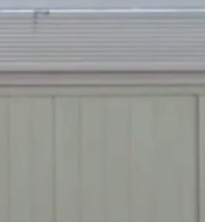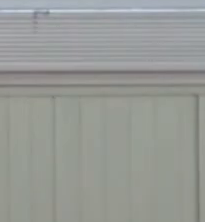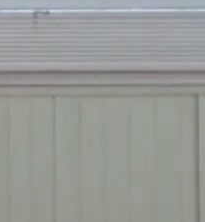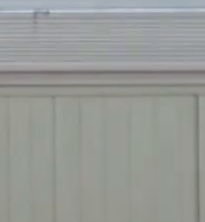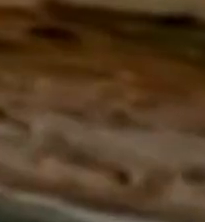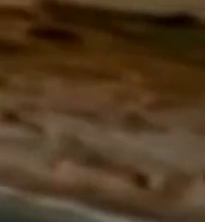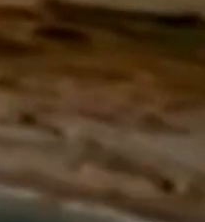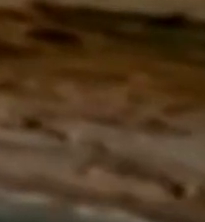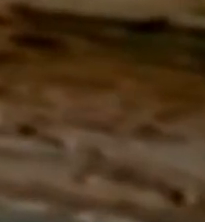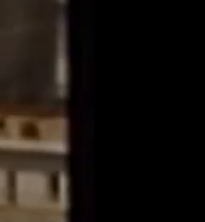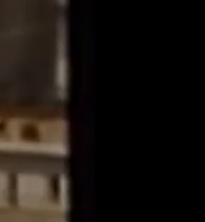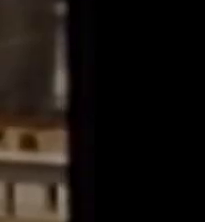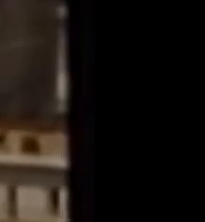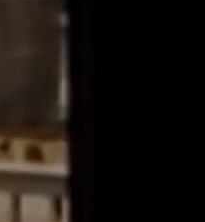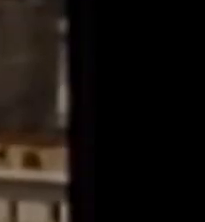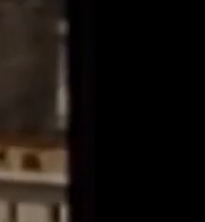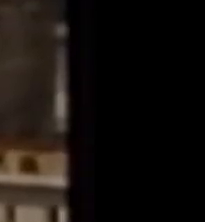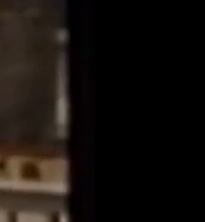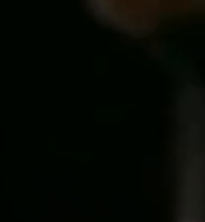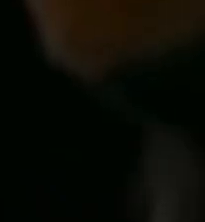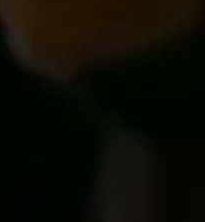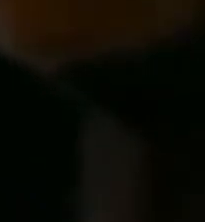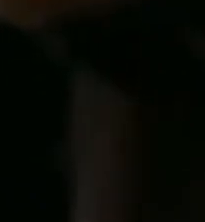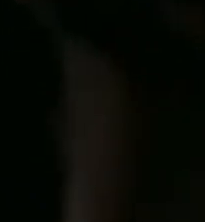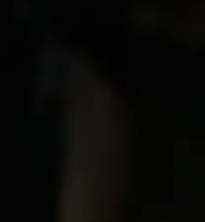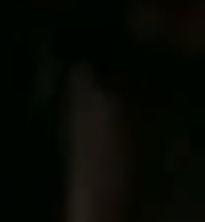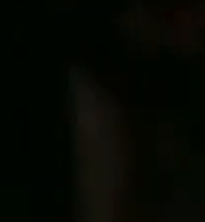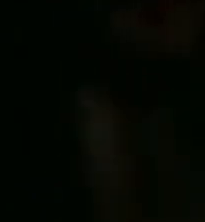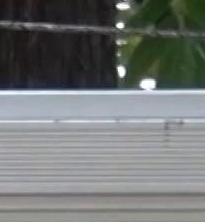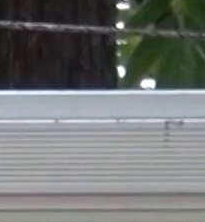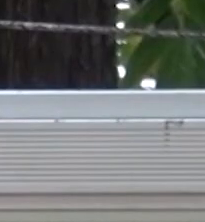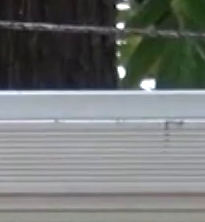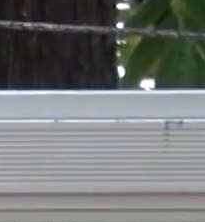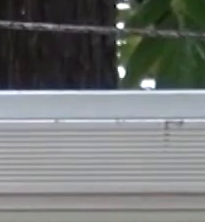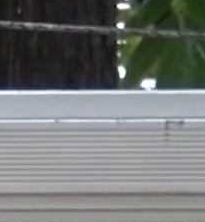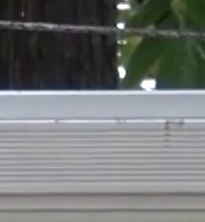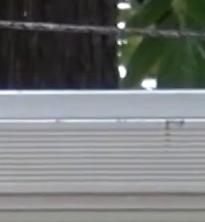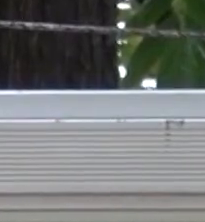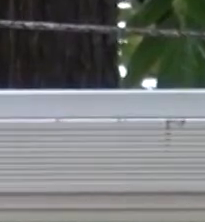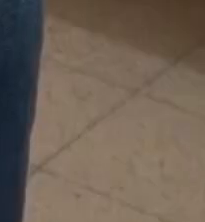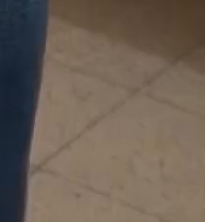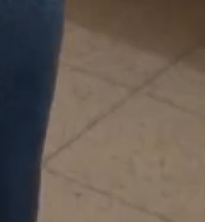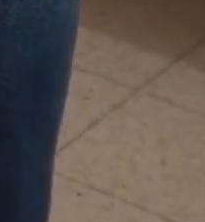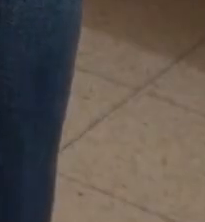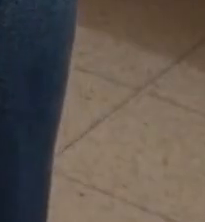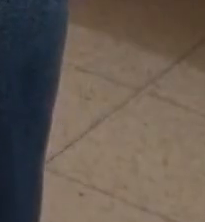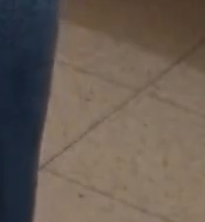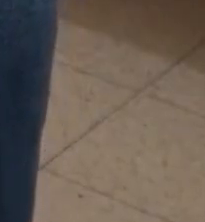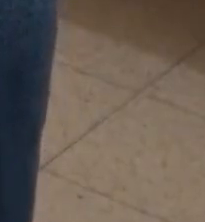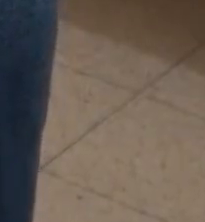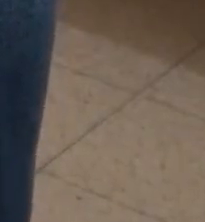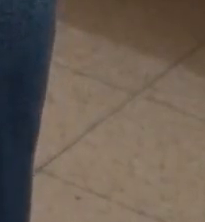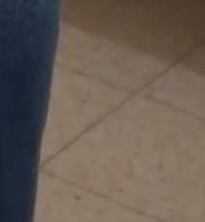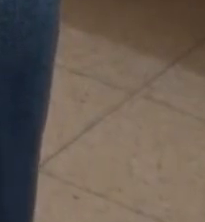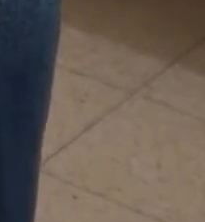מלחמת לבנון הראשונה במילואים, שם היו סמים בשפע. וחשבתי לעשות קיצורי דרך. מתחילה עוד פעם שוב הידרדרות